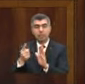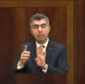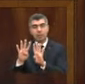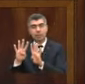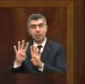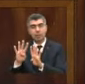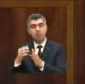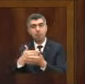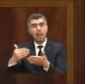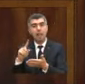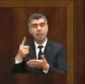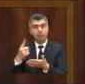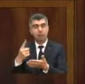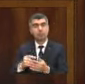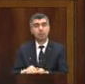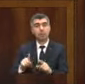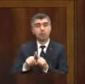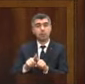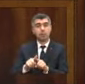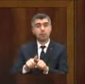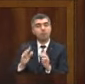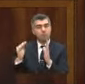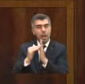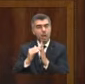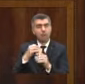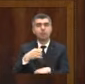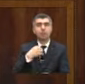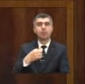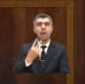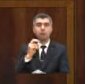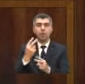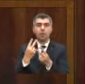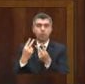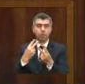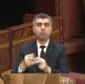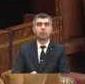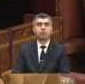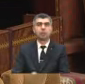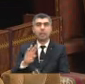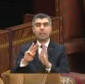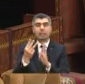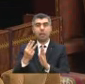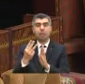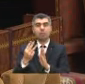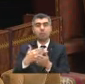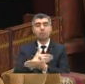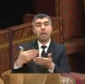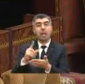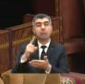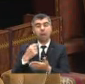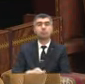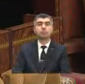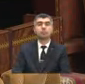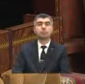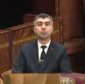سنويا، تعميم التعويضات الآن في النهاية ديالو في النهاية ديال 2022 غنوصلوا 13 مليار درهم سنويا، تعميم